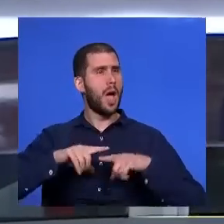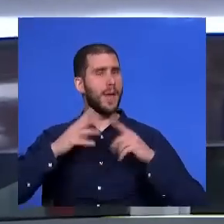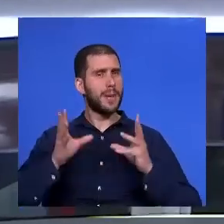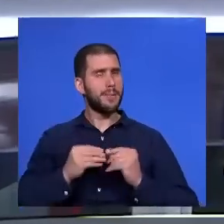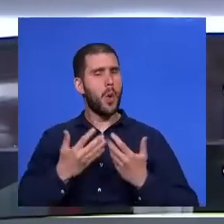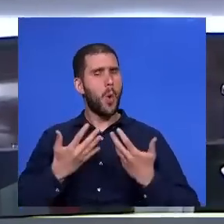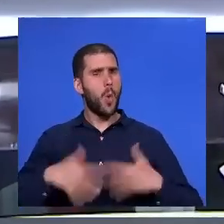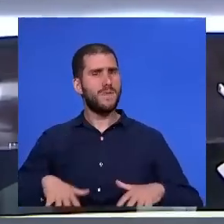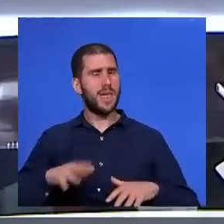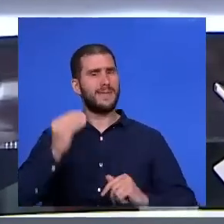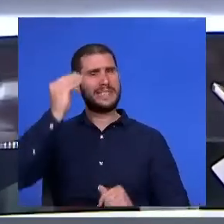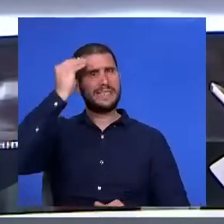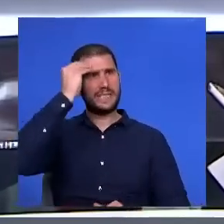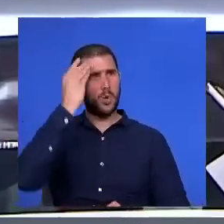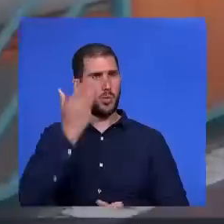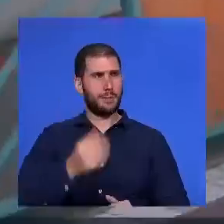האובדן והזיכרונות.